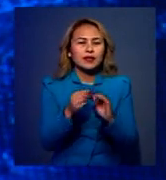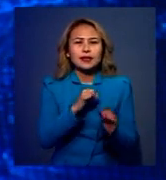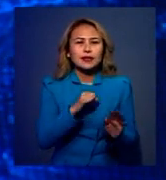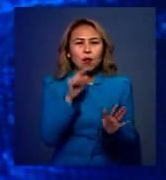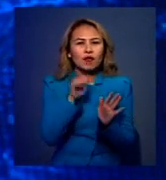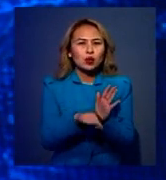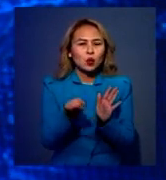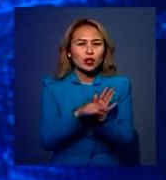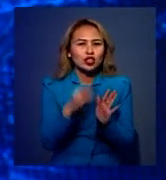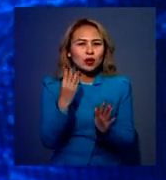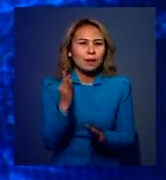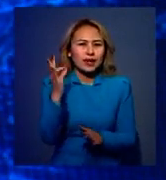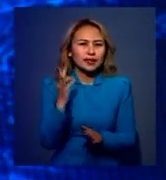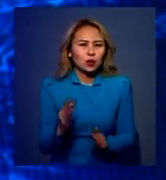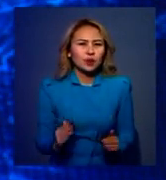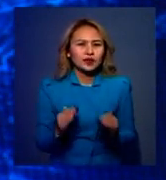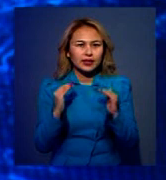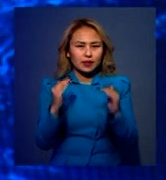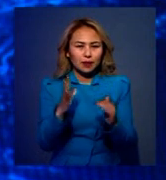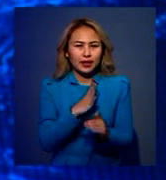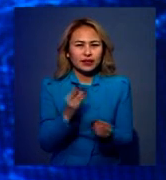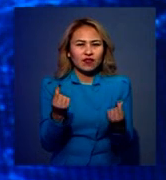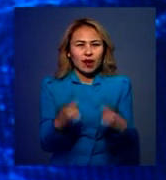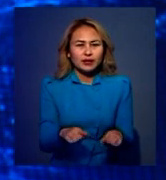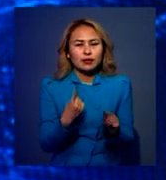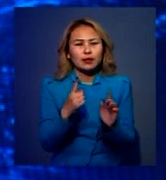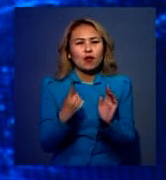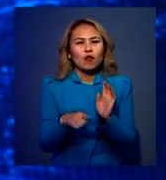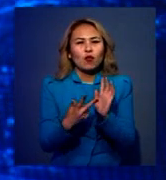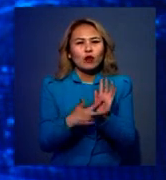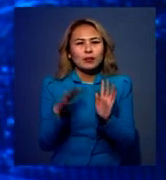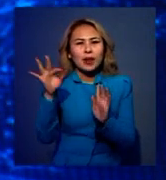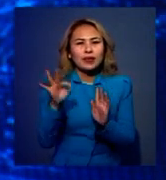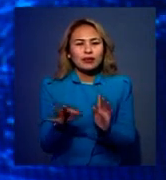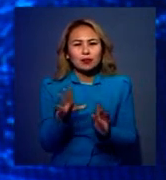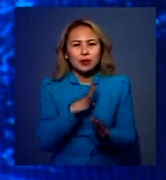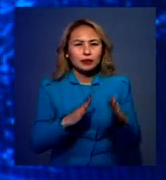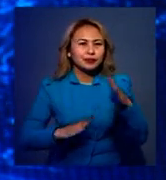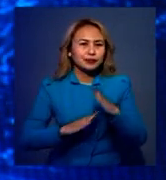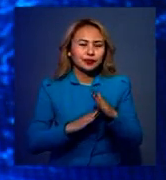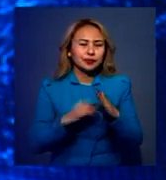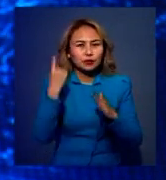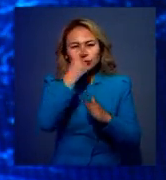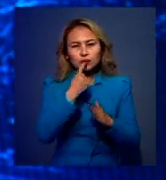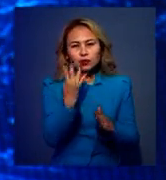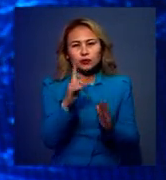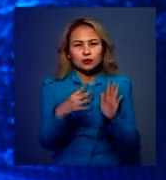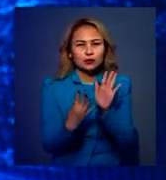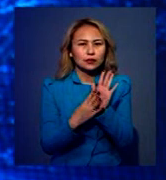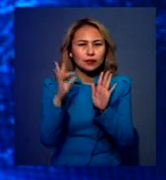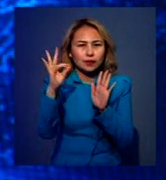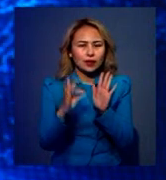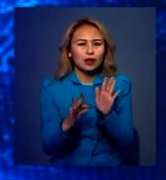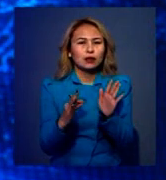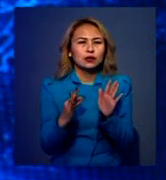ішкі өнім 4%-ке өсті. Ал инфляция 1,8% деңгейінде, жылдық мәнде